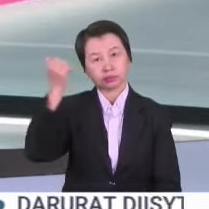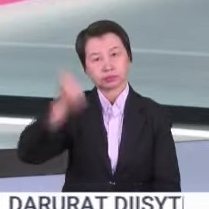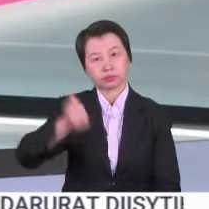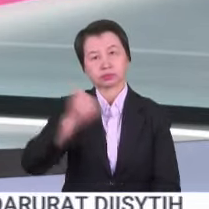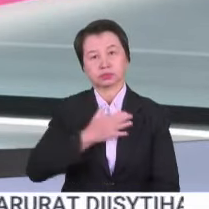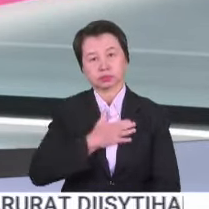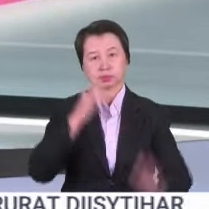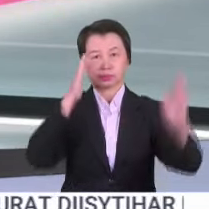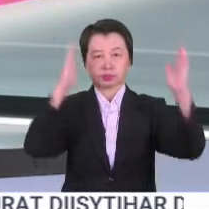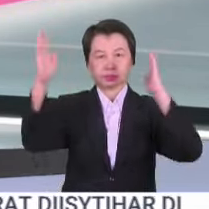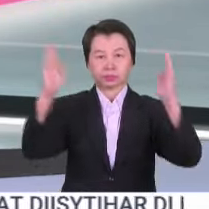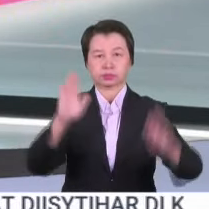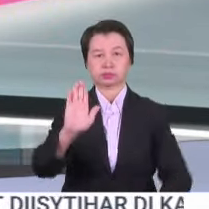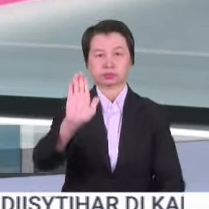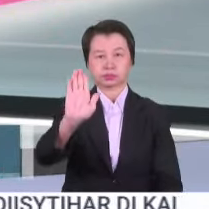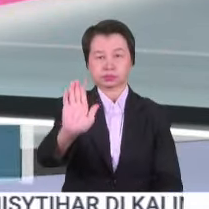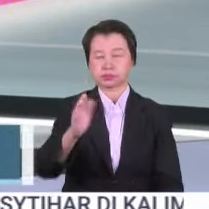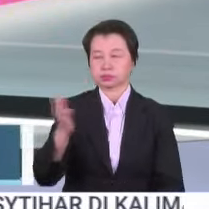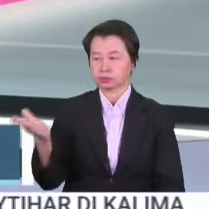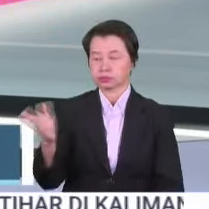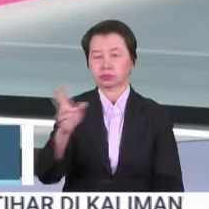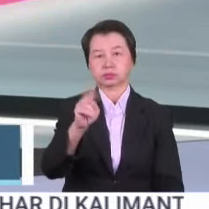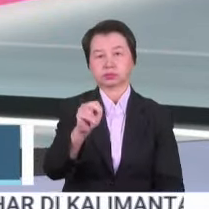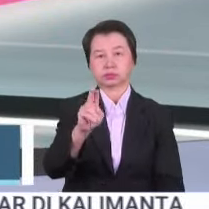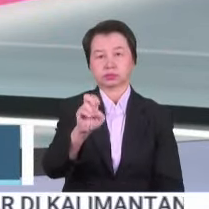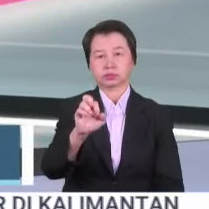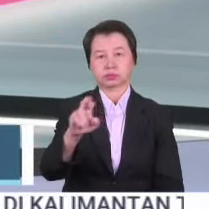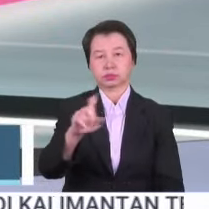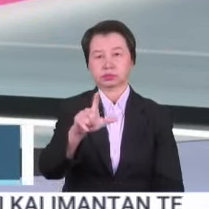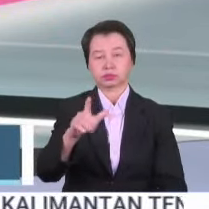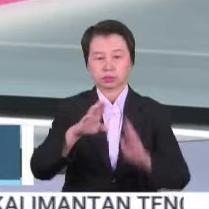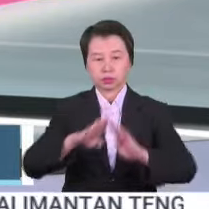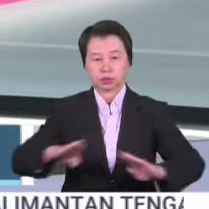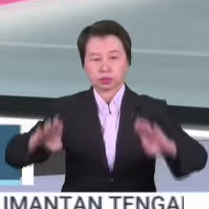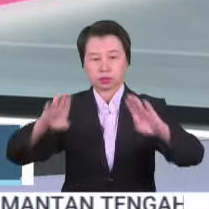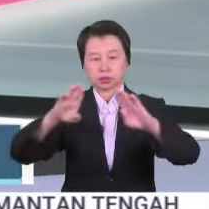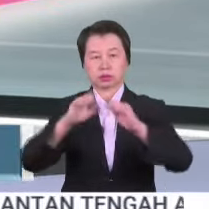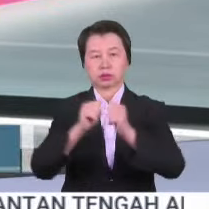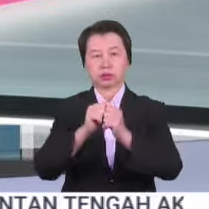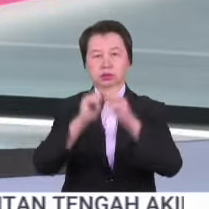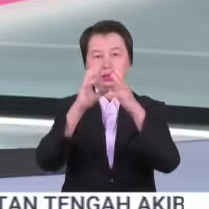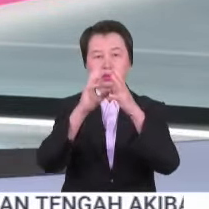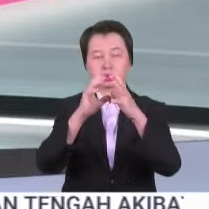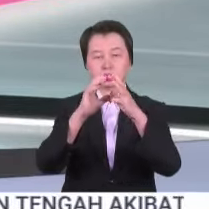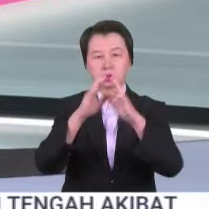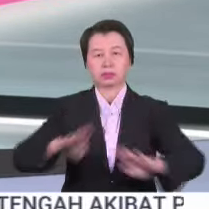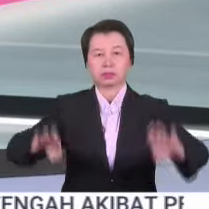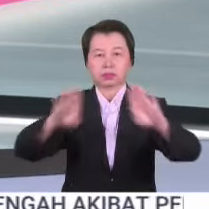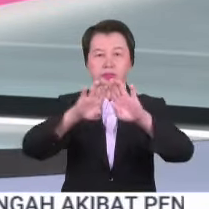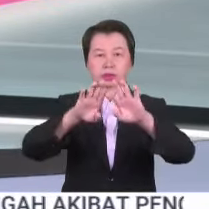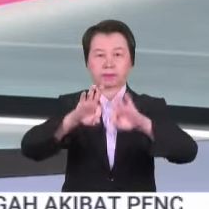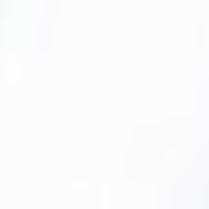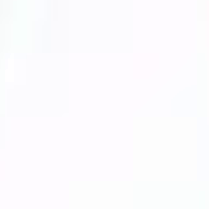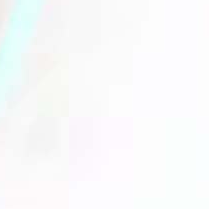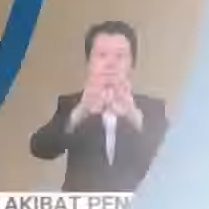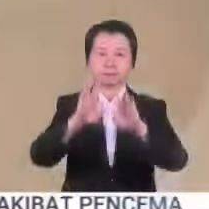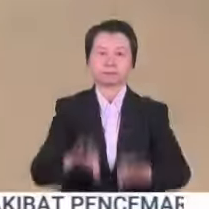Assalamualaikum, Salam Malaysia Madani. Saya Nurul Zahira Razi. Berita Wilayah dimulakan dengan rangkuman berita utama.